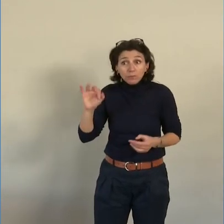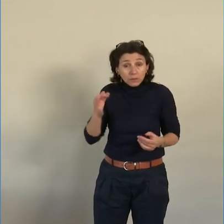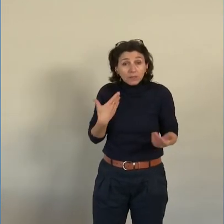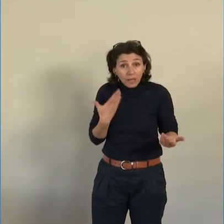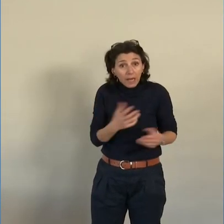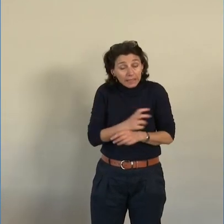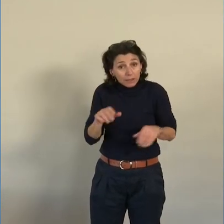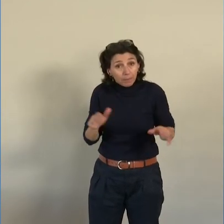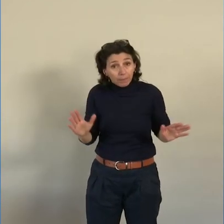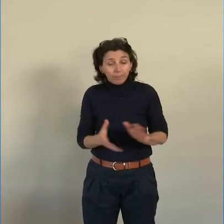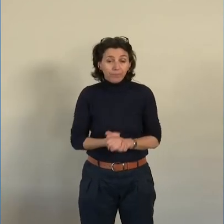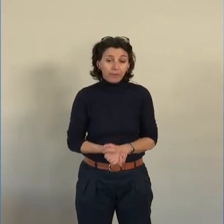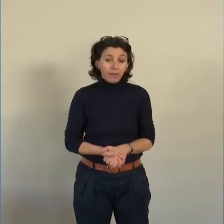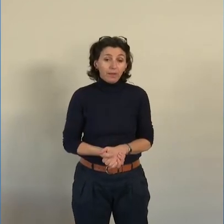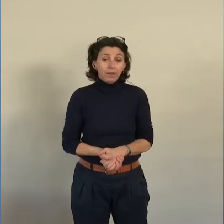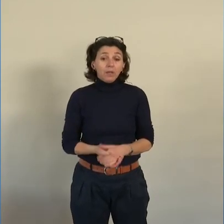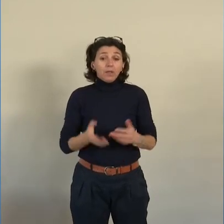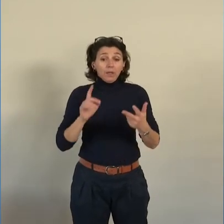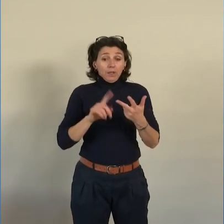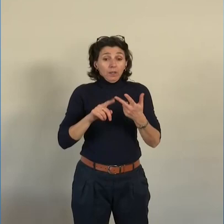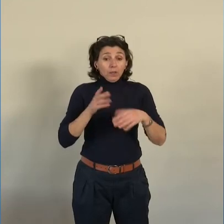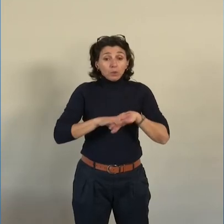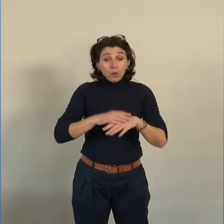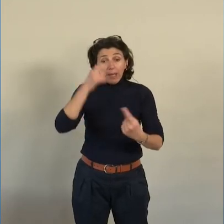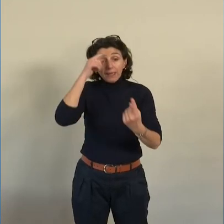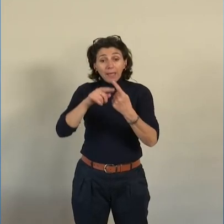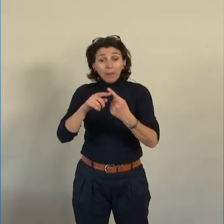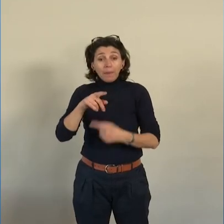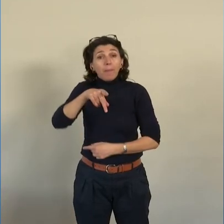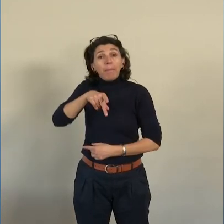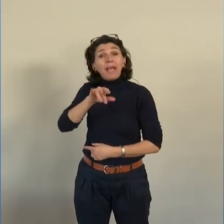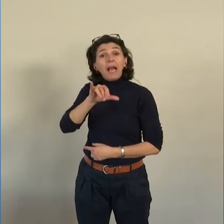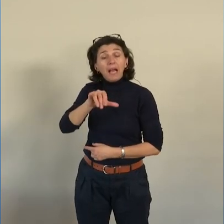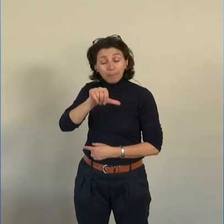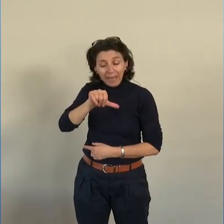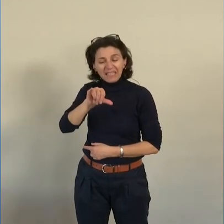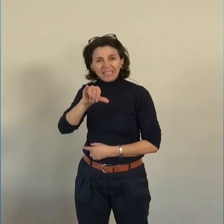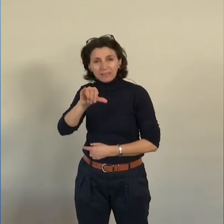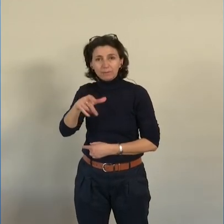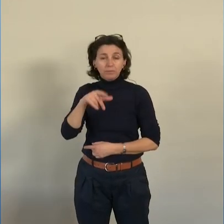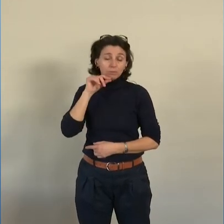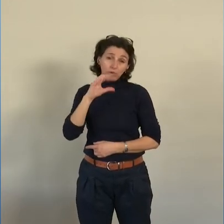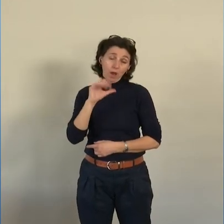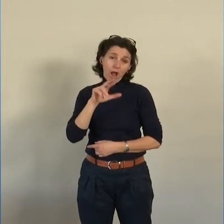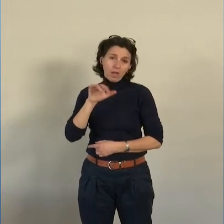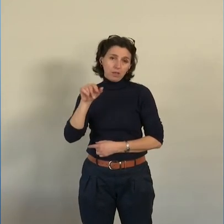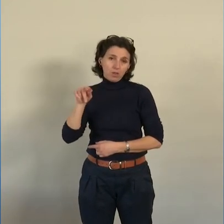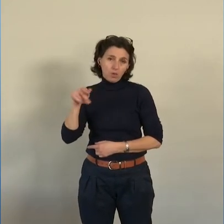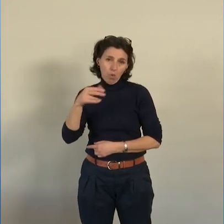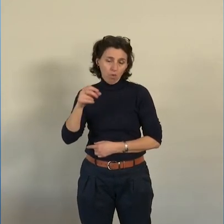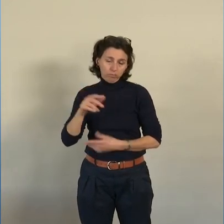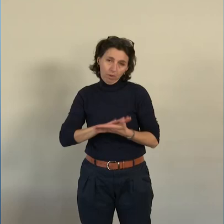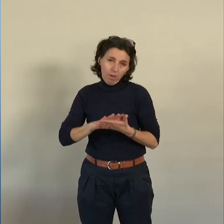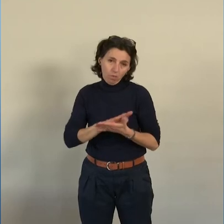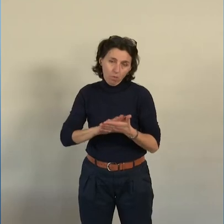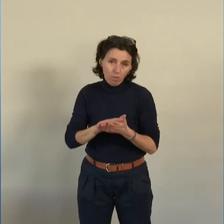et sur les PA monsieur carign je m'excuse mais pas dire que les enfants qui ont un P ne sont